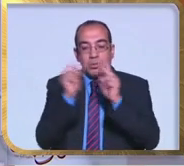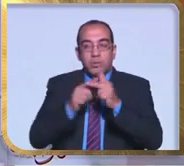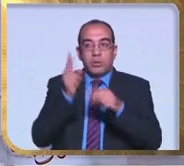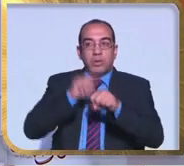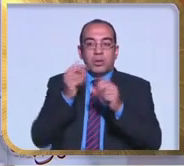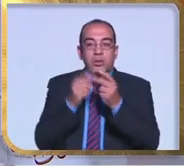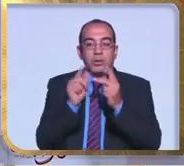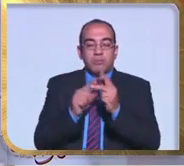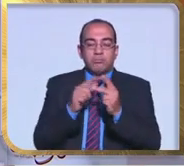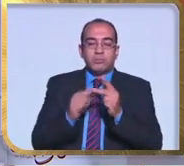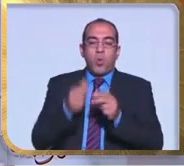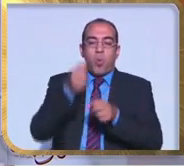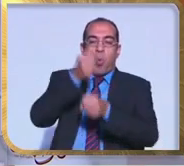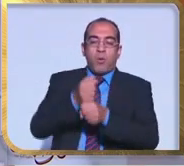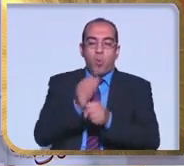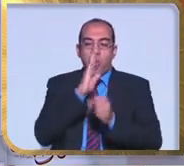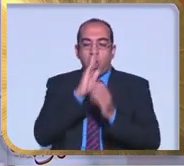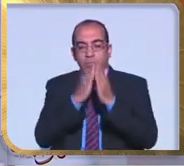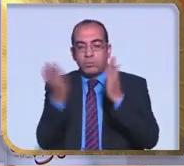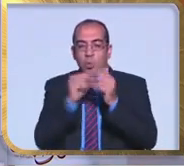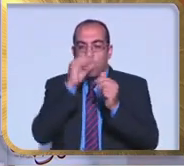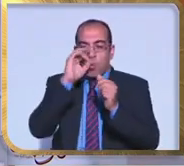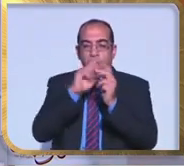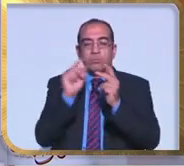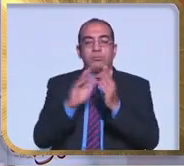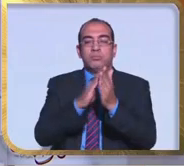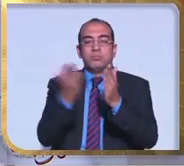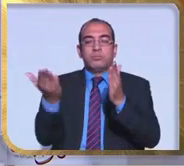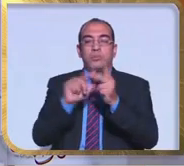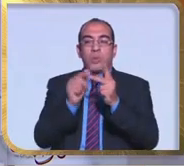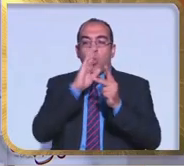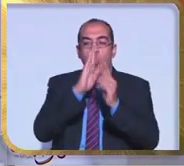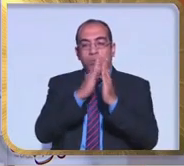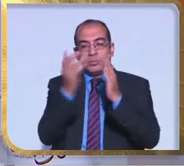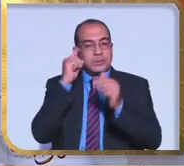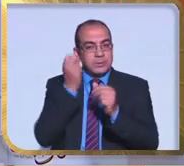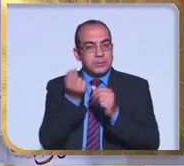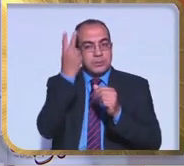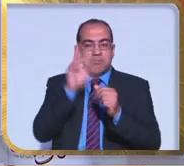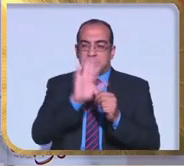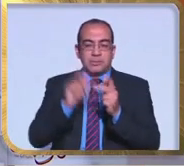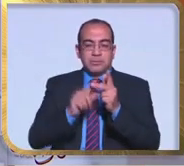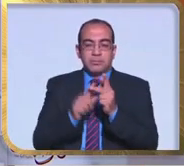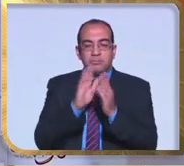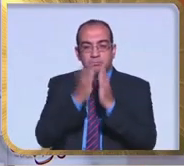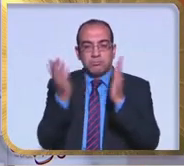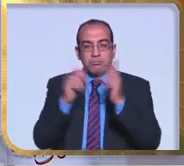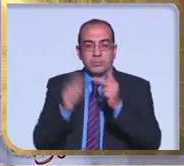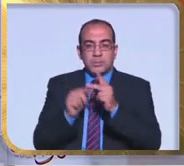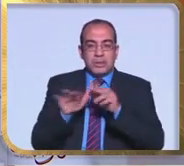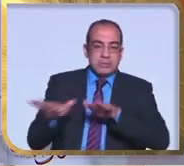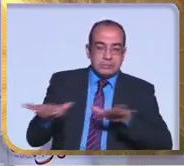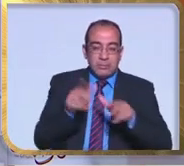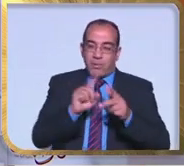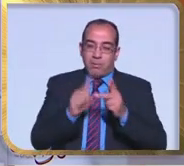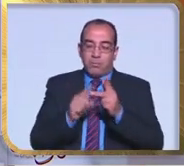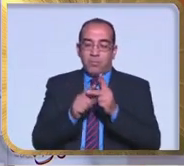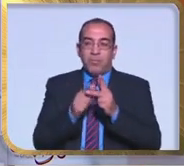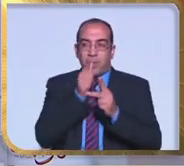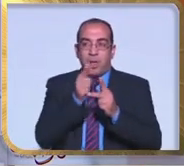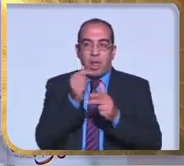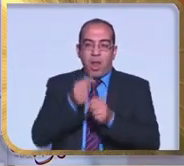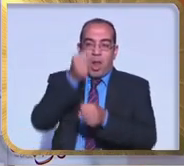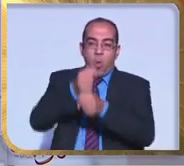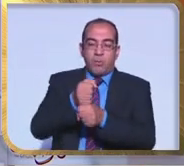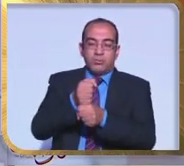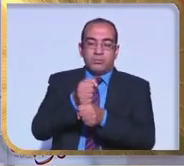من الحركة، يعني الورق المكتوب فيه القرآن يقرأ ليذكر نفسه به، والإنسان بس يحاول